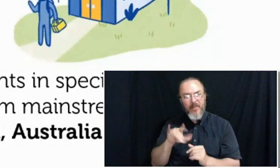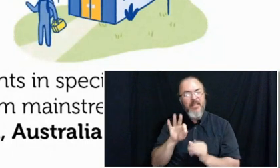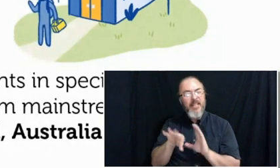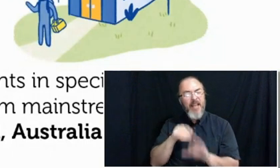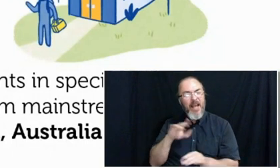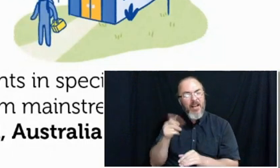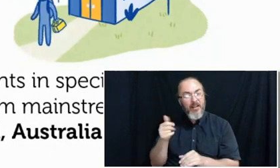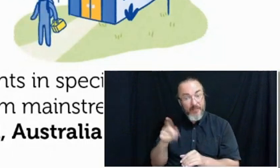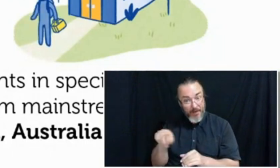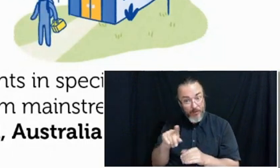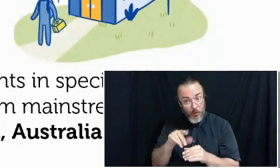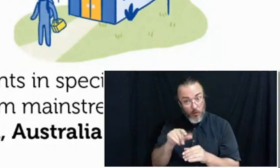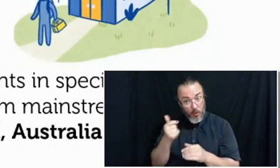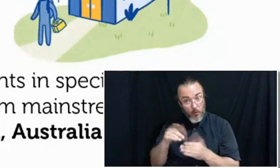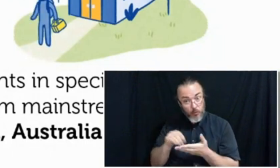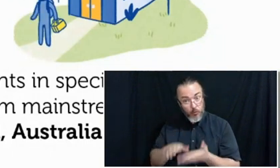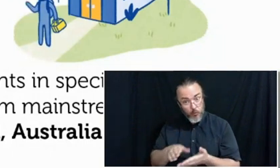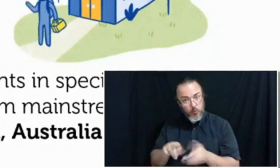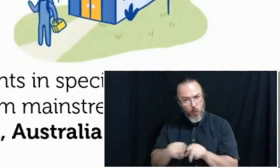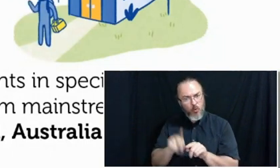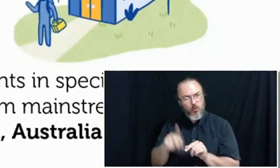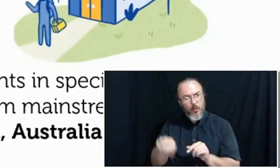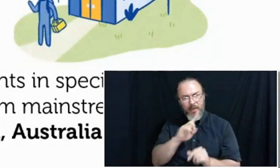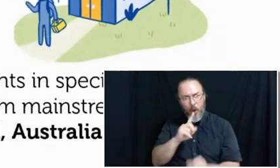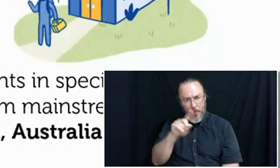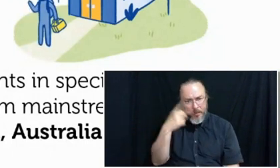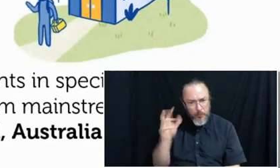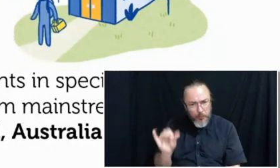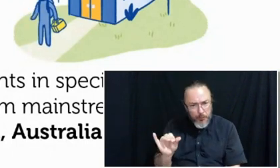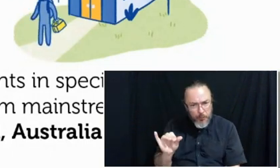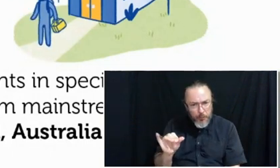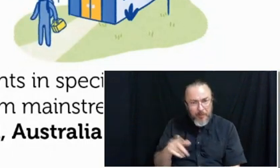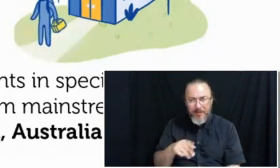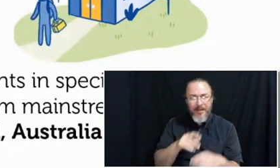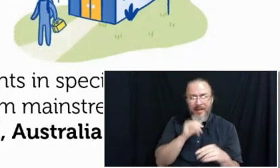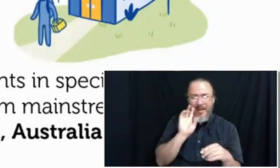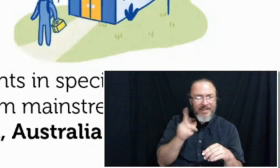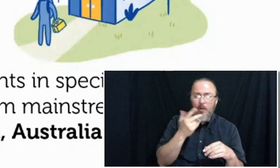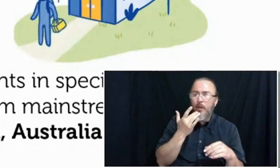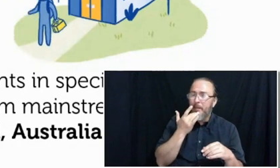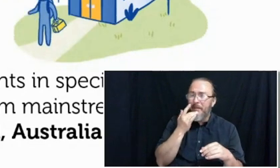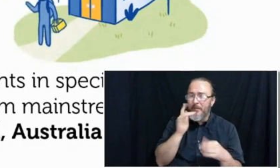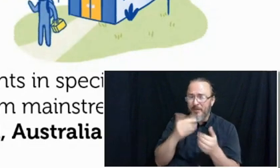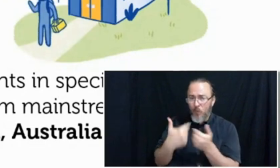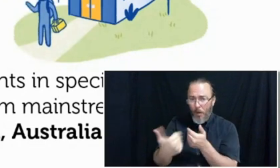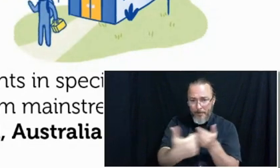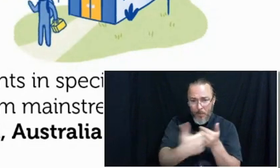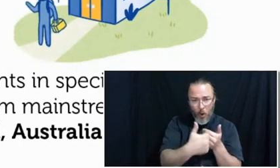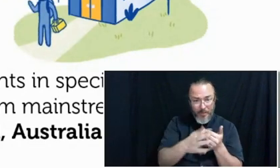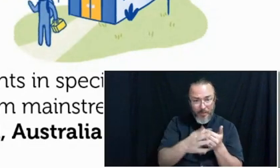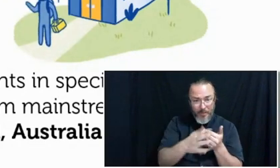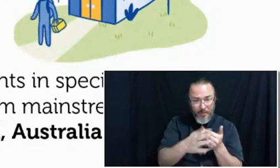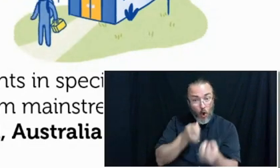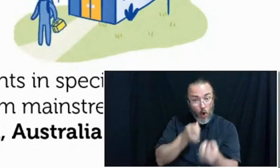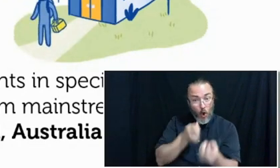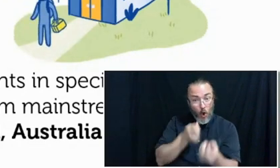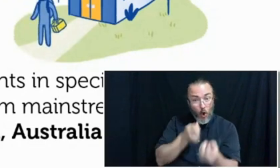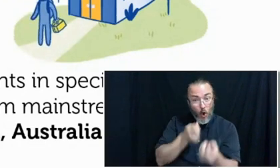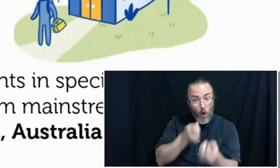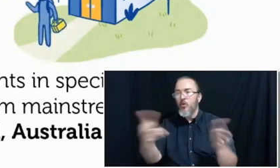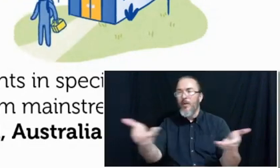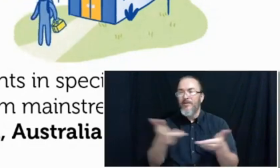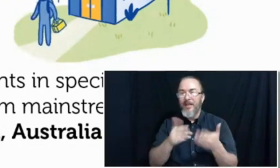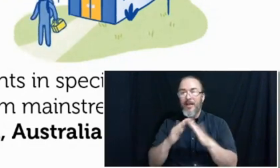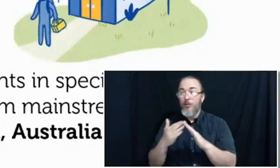9 sur 10 de leurs camarades sont également noirs. Mais ce n'est pas seulement une préférence d'être à part qui aboutit à la séparation. Les parents des